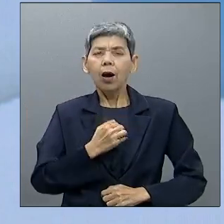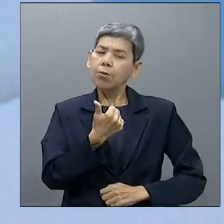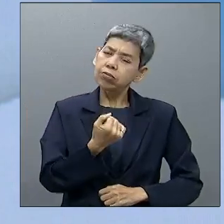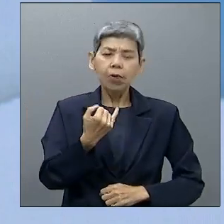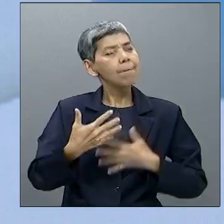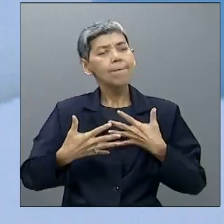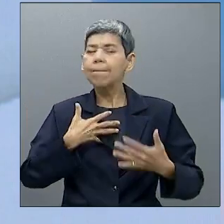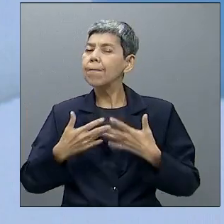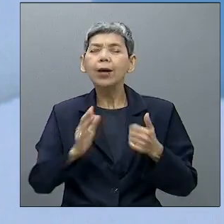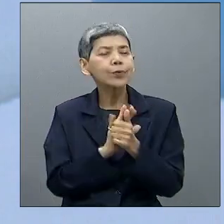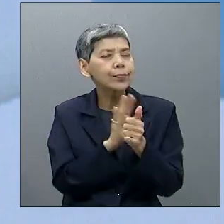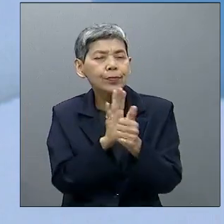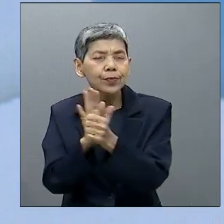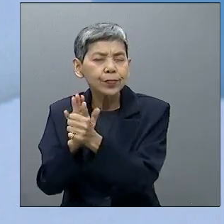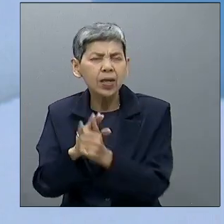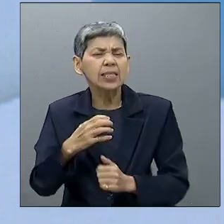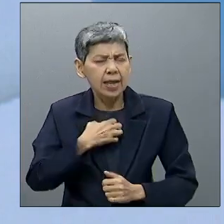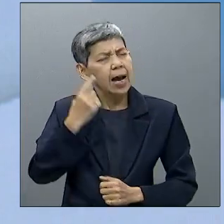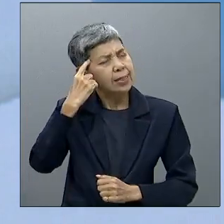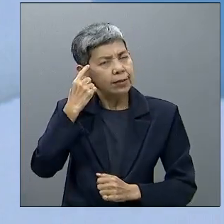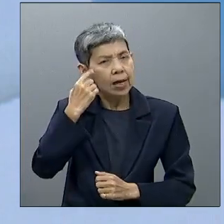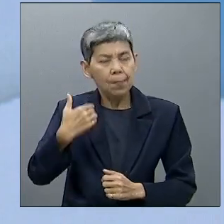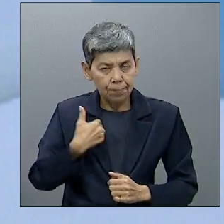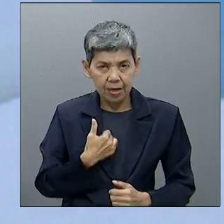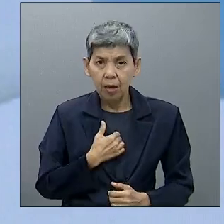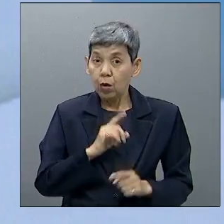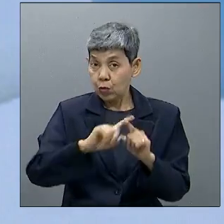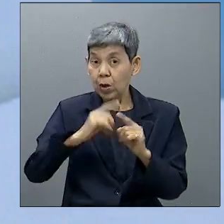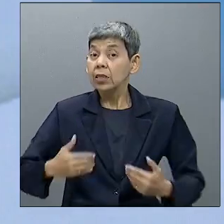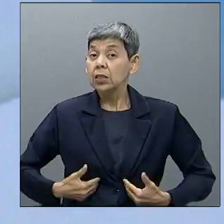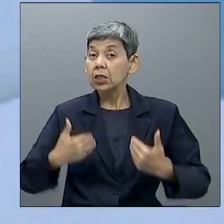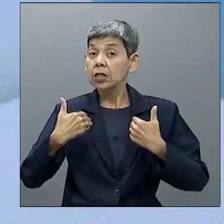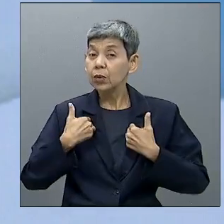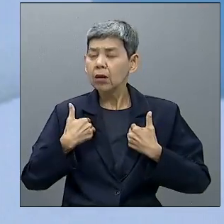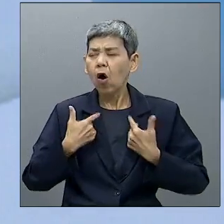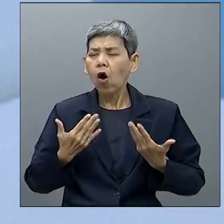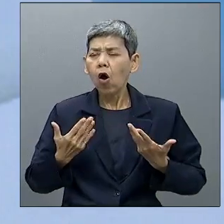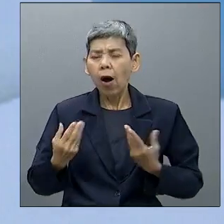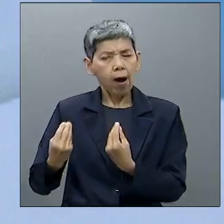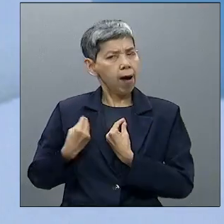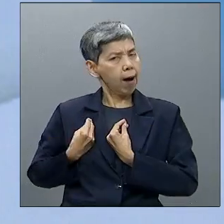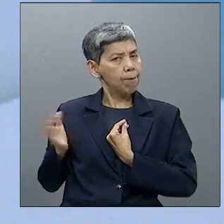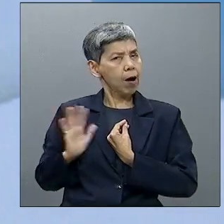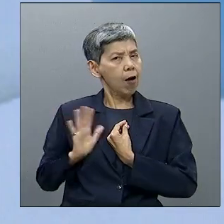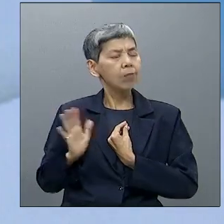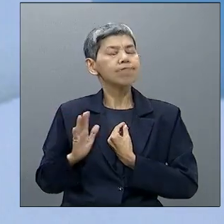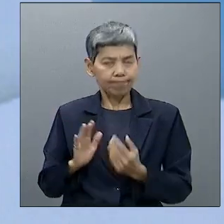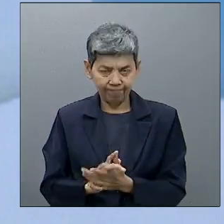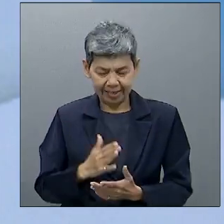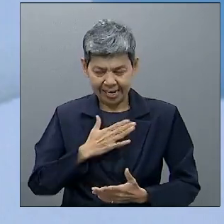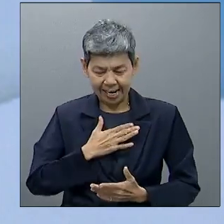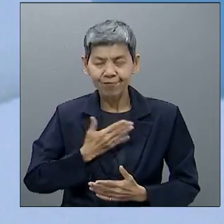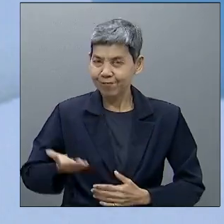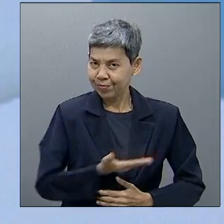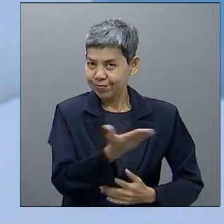นะรู้อภัยเพราะว่ามงใหญ่มันมีมงเดียวค่ะแต่จริงๆแล้วต้องบอกว่าในชีวิตของเราไม่ต้องรอให้ใครมามอบมงให้กับเรานะคะคุณผู้ชมเพราะเราทุกค